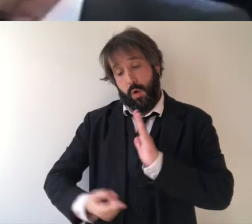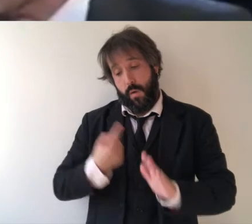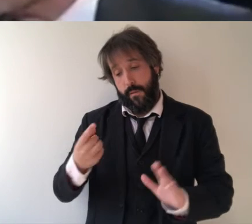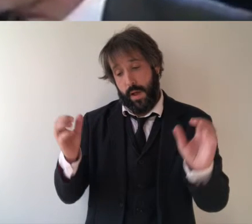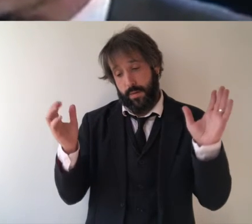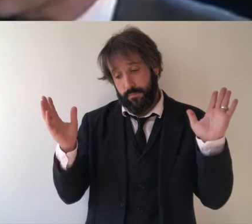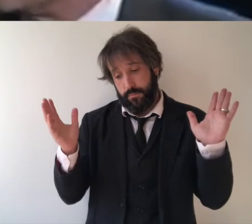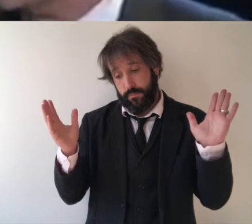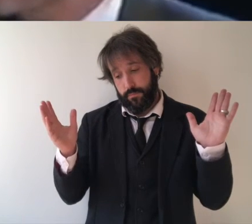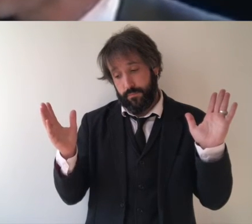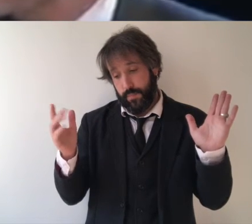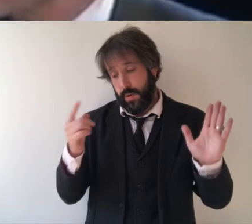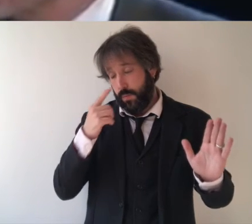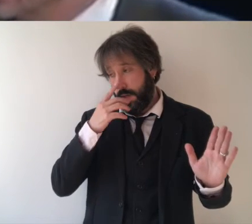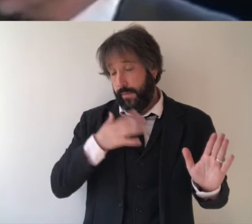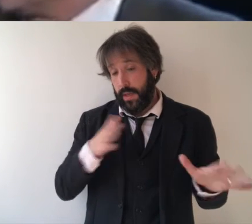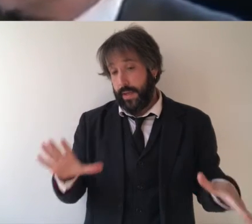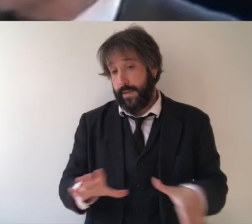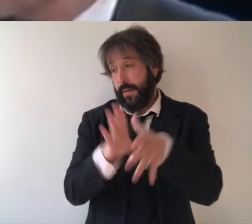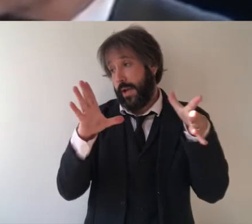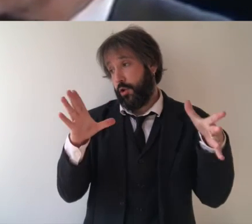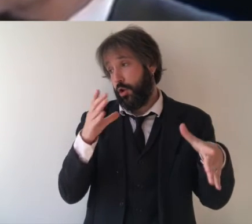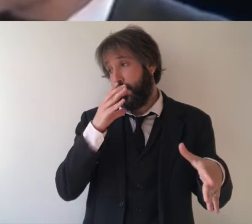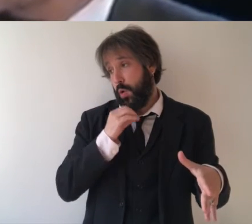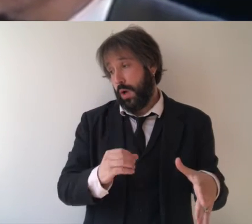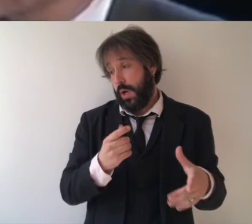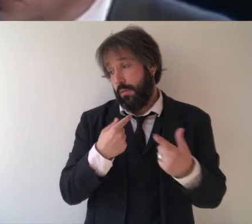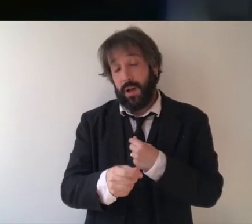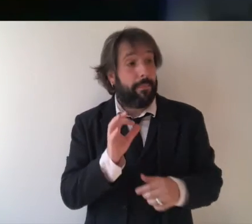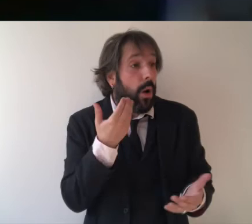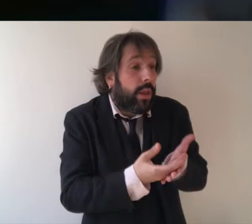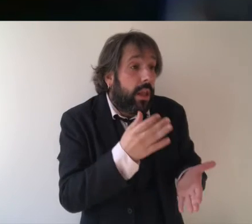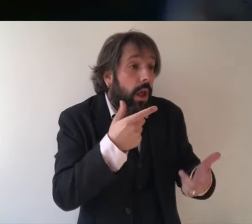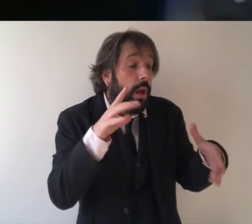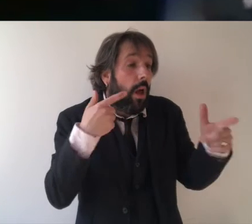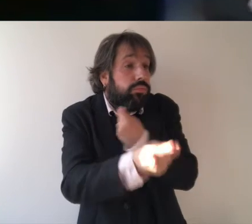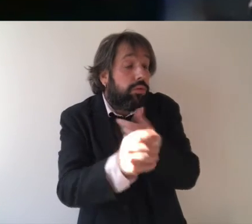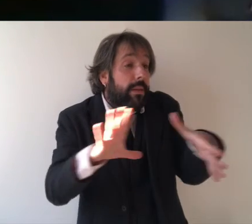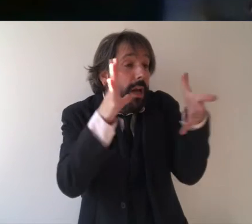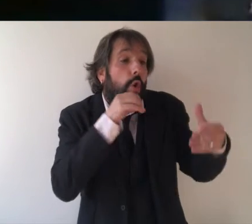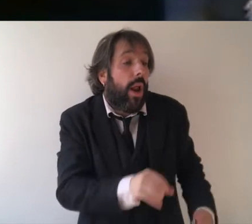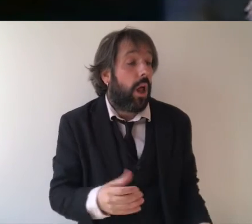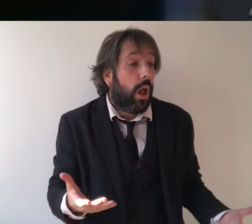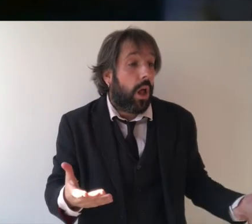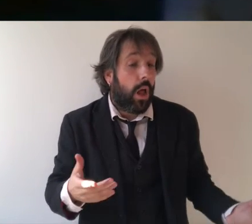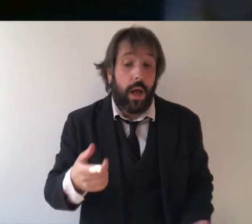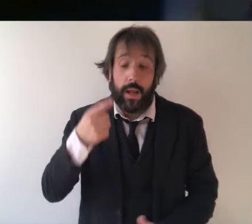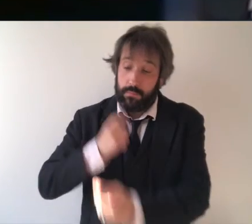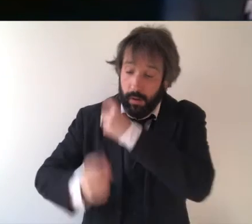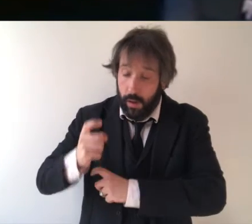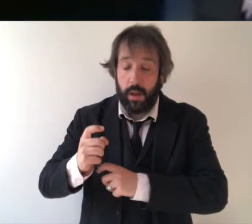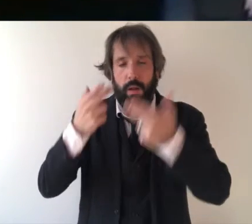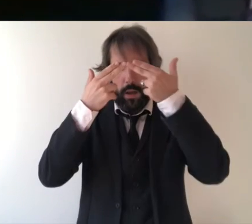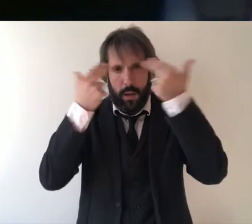allons-y, reprenons. Je crois que nous ne sommes pas en train de donner une très bonne image de... Non, non, effectivement, non, on ne donne pas une bonne image de Noël. Alors reprenons. Je